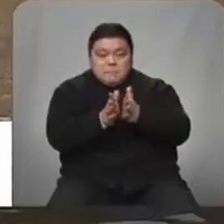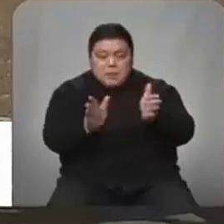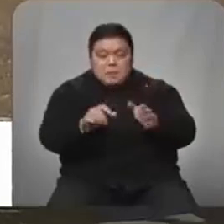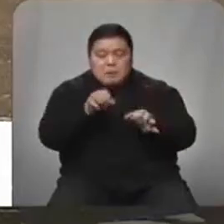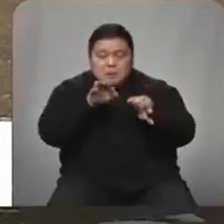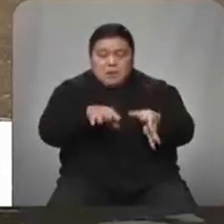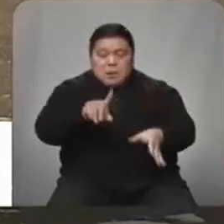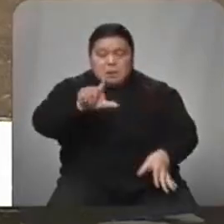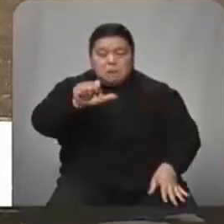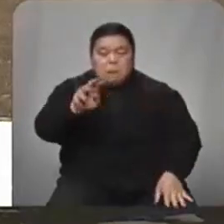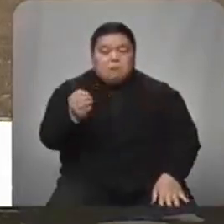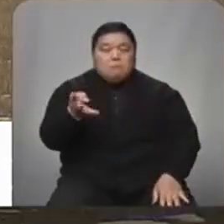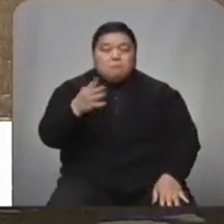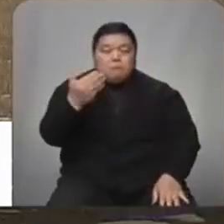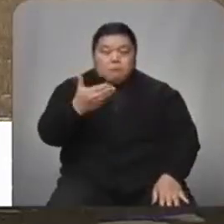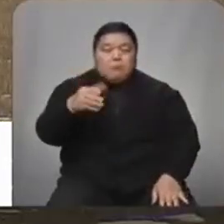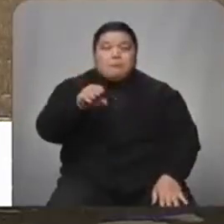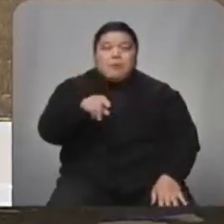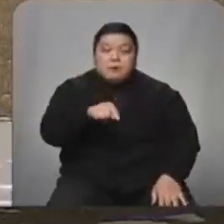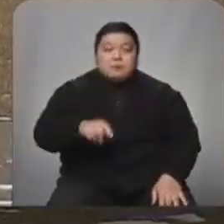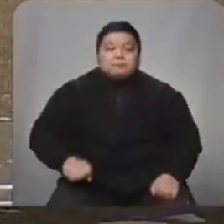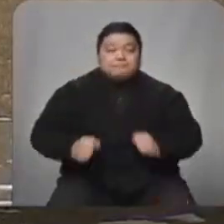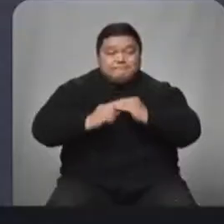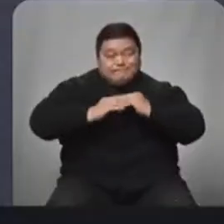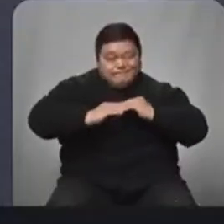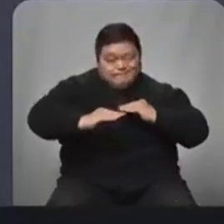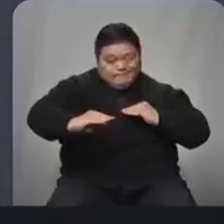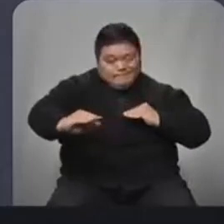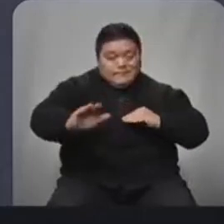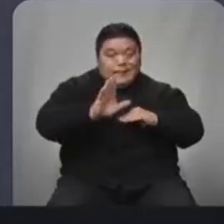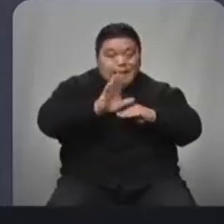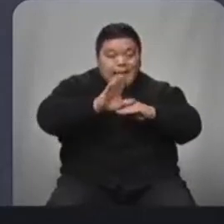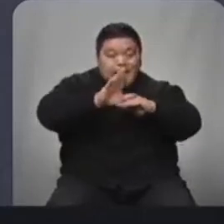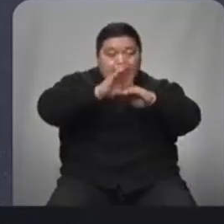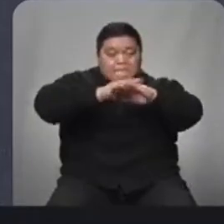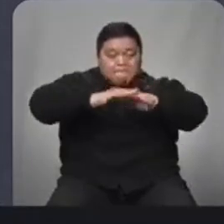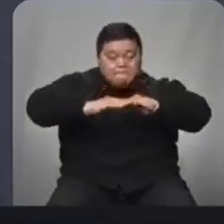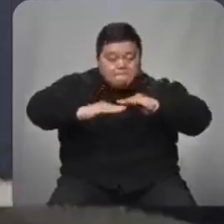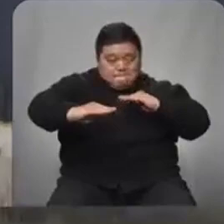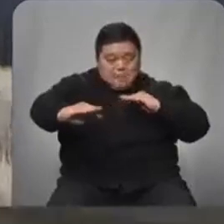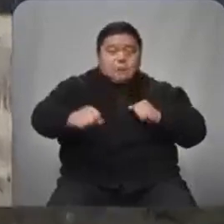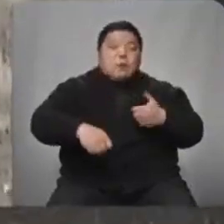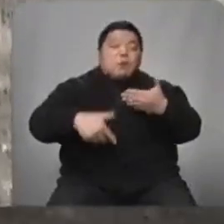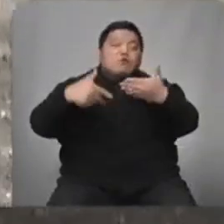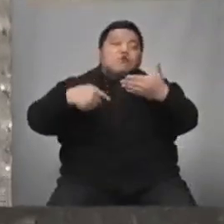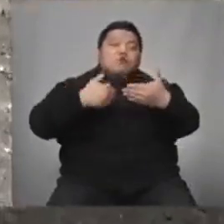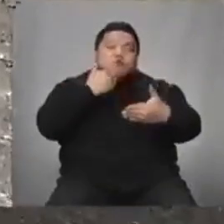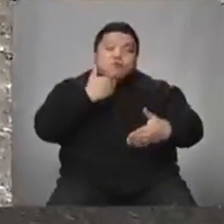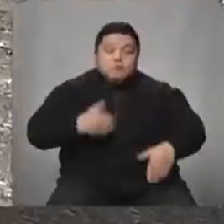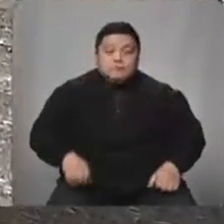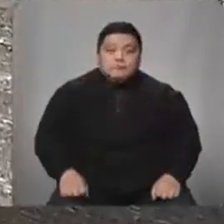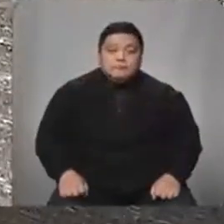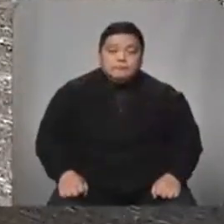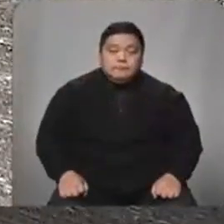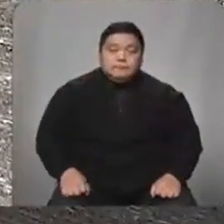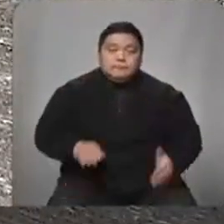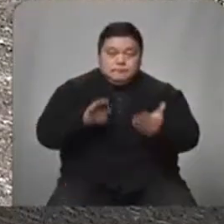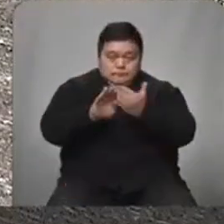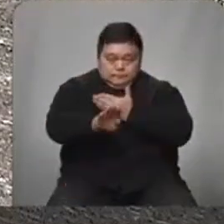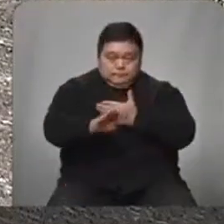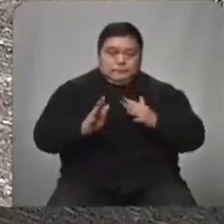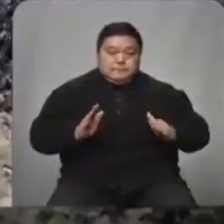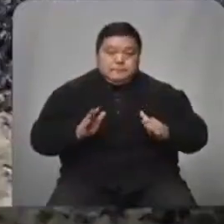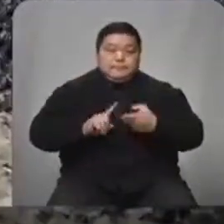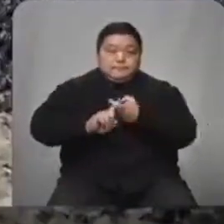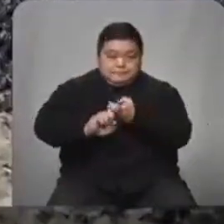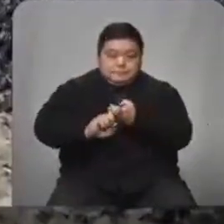공사 중입니다. 아스콘 양생과 탄성 포장재 포설까지 앞으로 최소 9주가 소요되는데 대한육상연맹